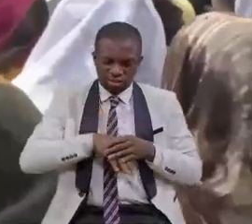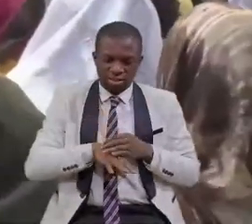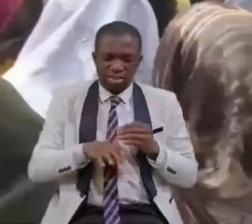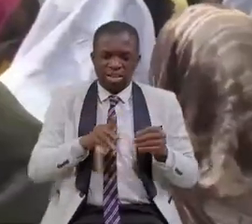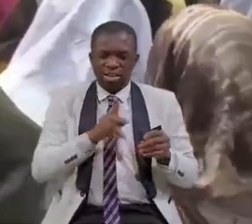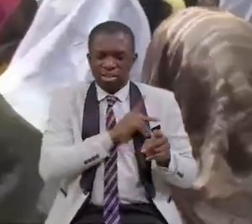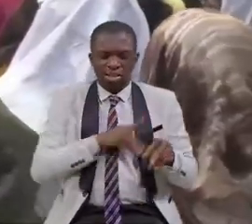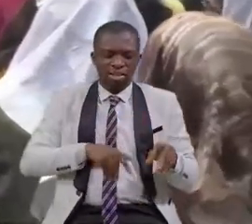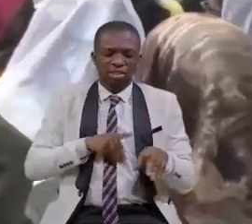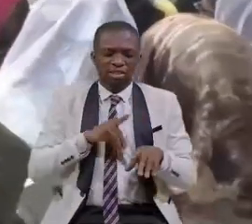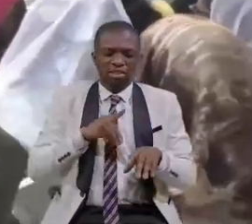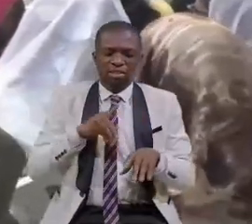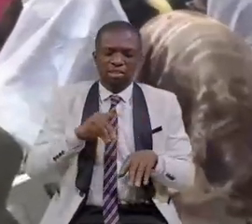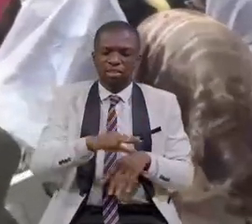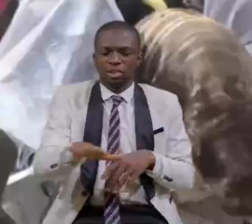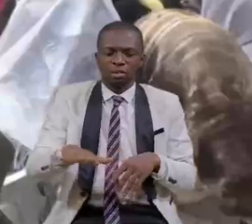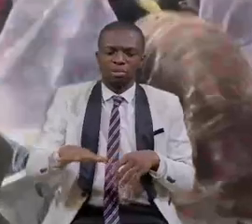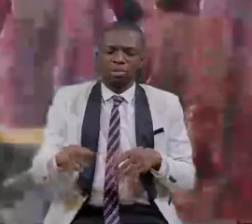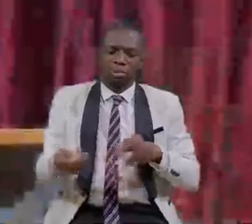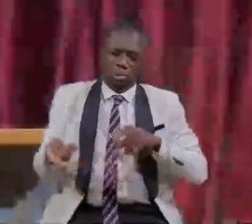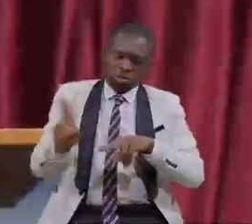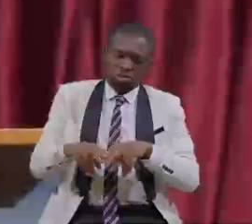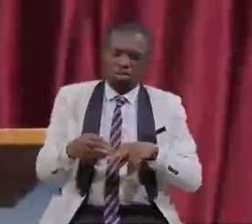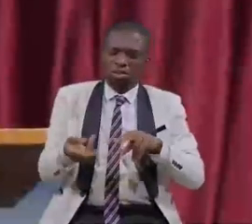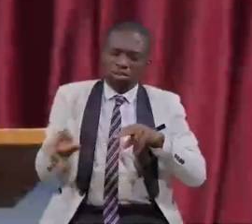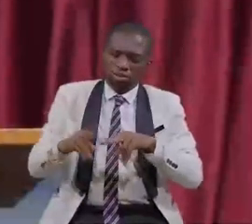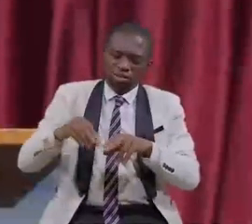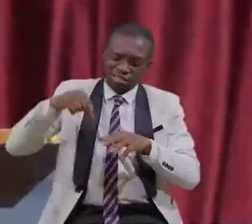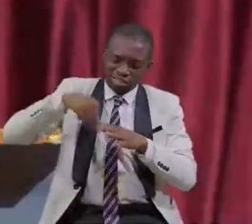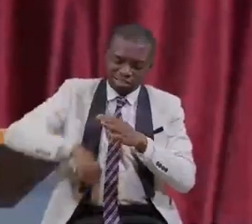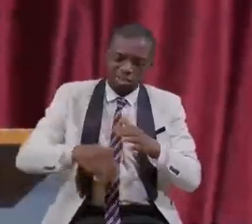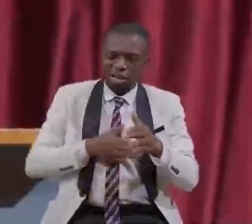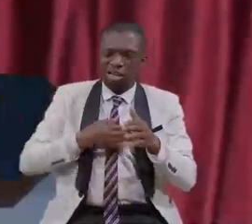ce royaume intérieur s'étend et s'élargit. Le royaume intérieur,